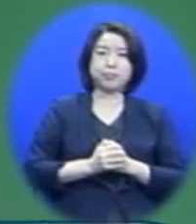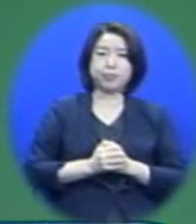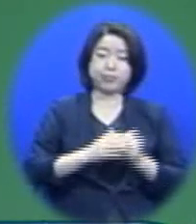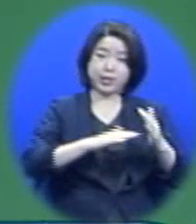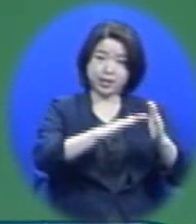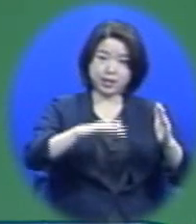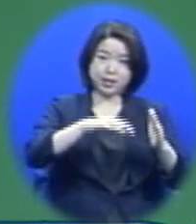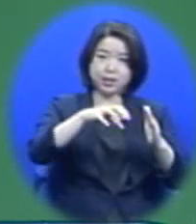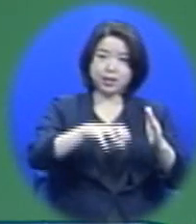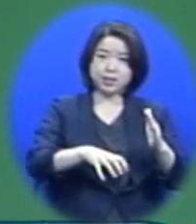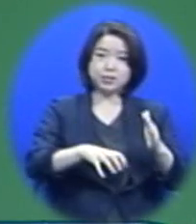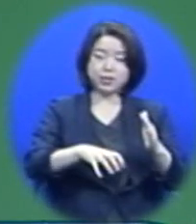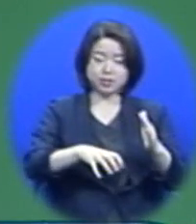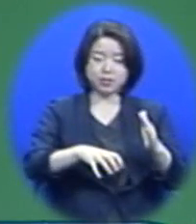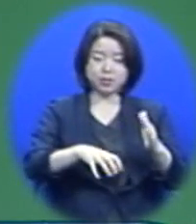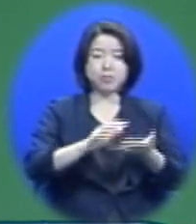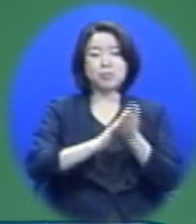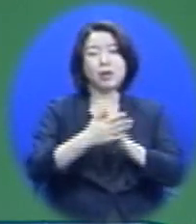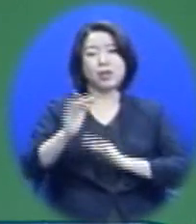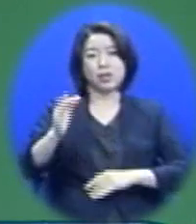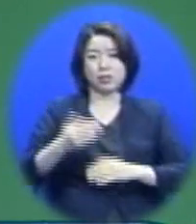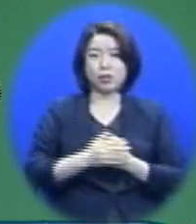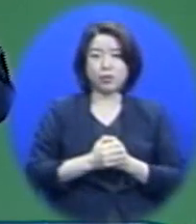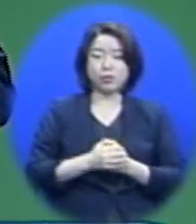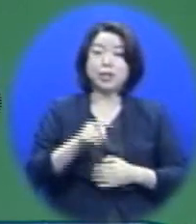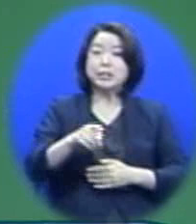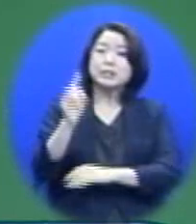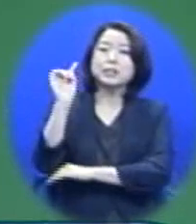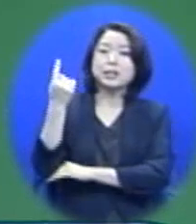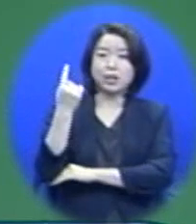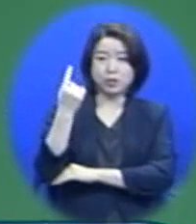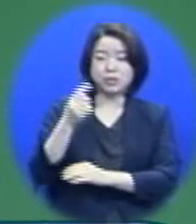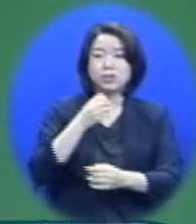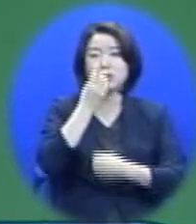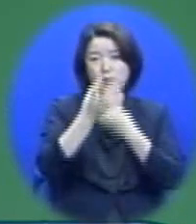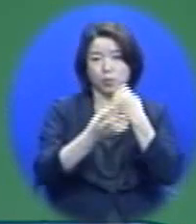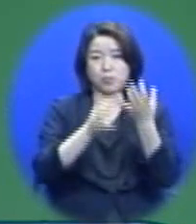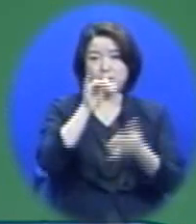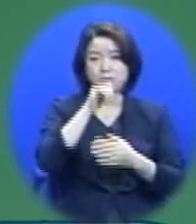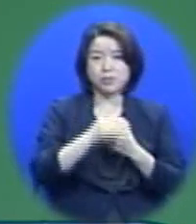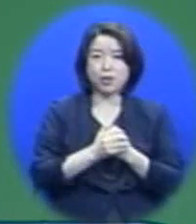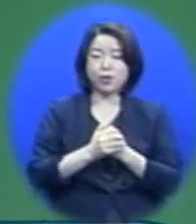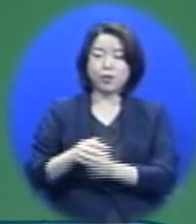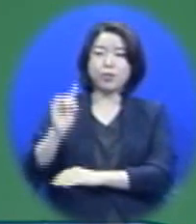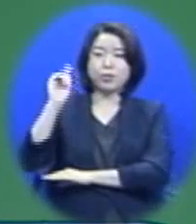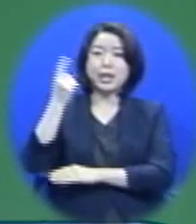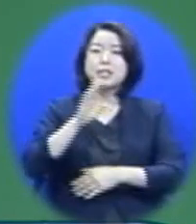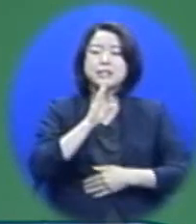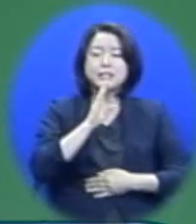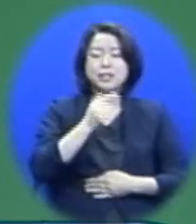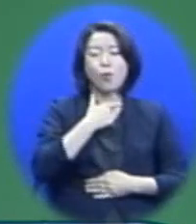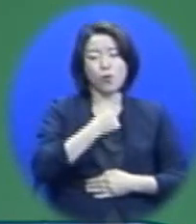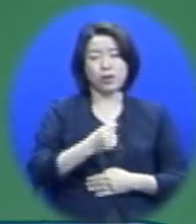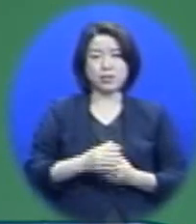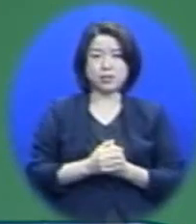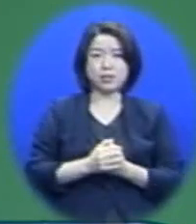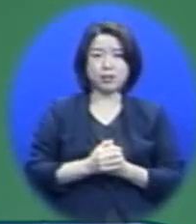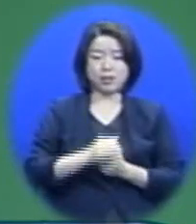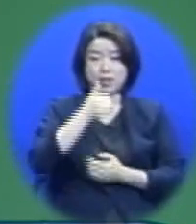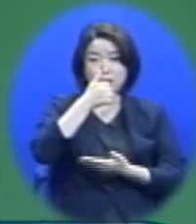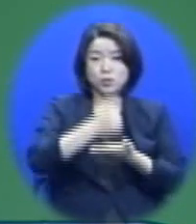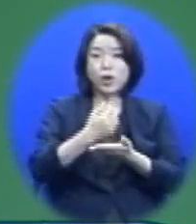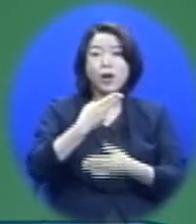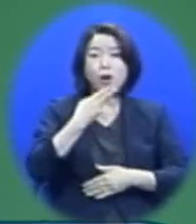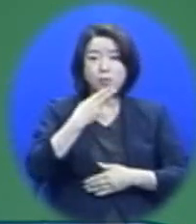가정에서 결정하는 겁니다. 그걸 다윗이 고백했어요. 다윗은 정말 원했던 거예요. 흠 없는